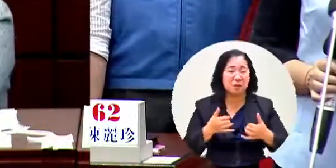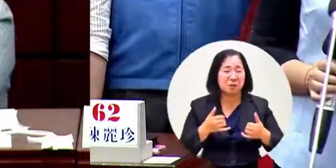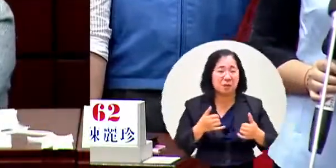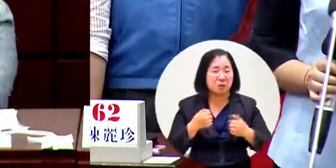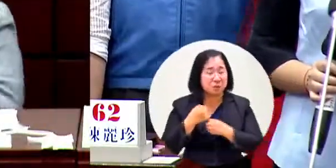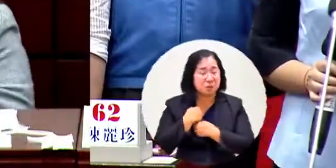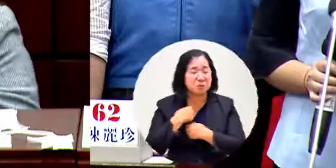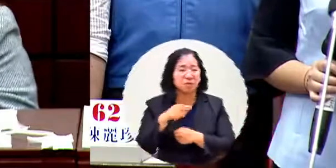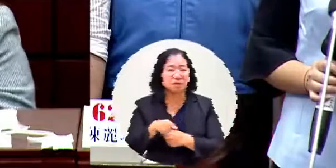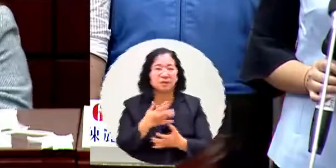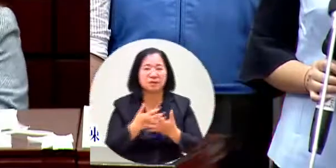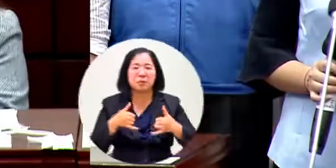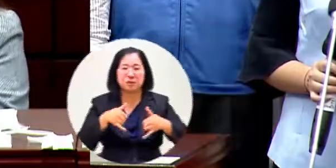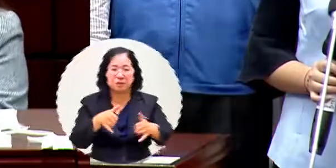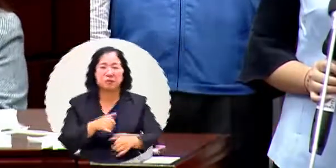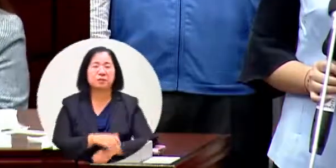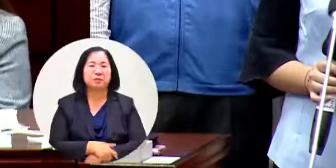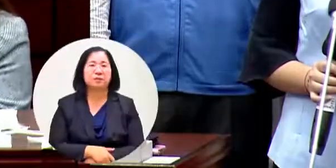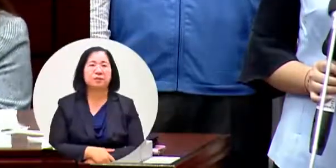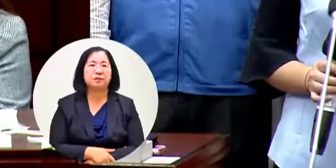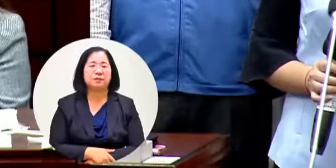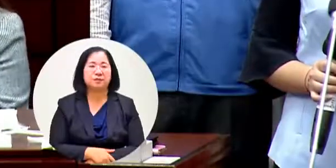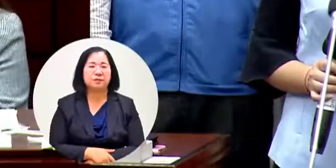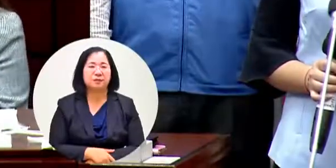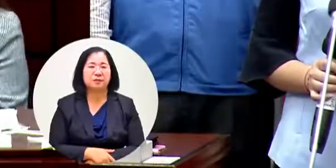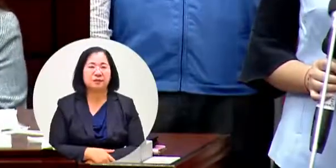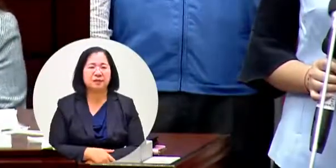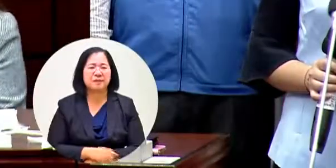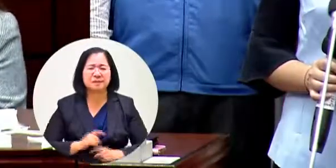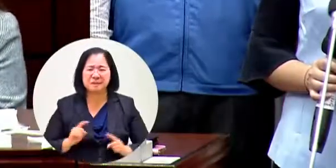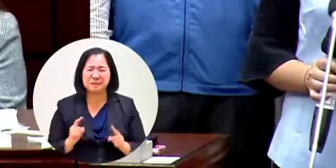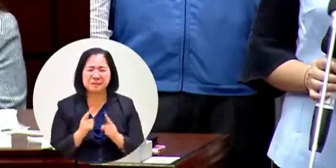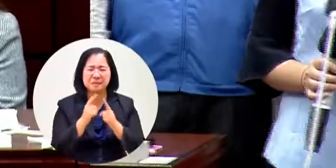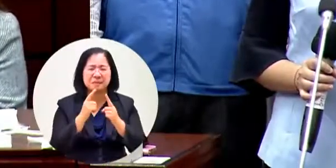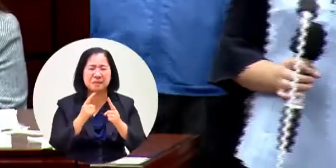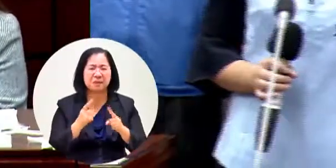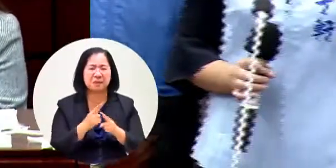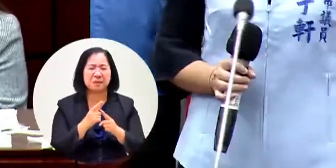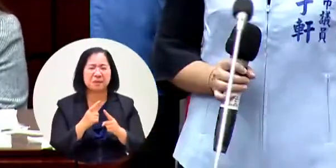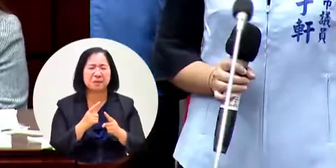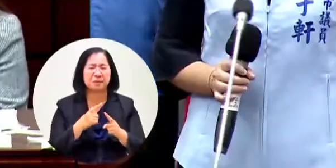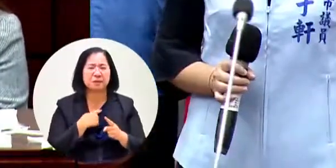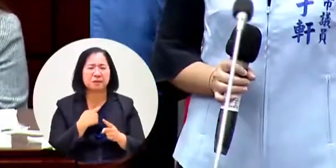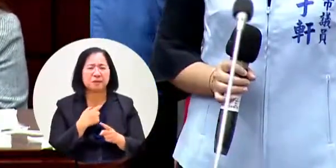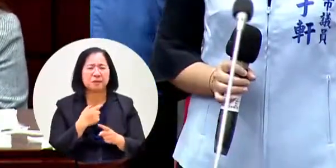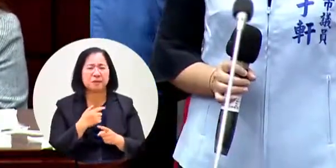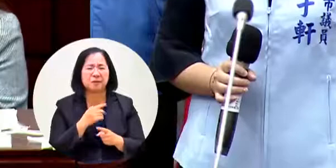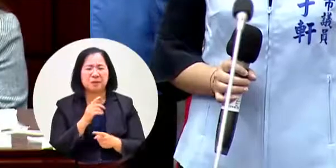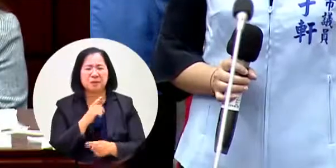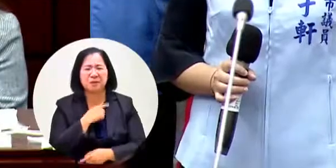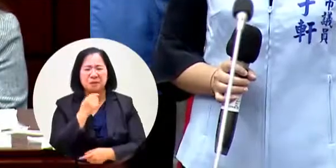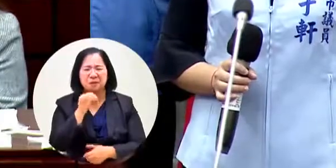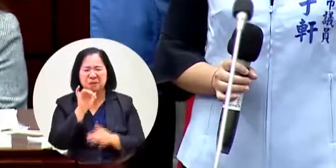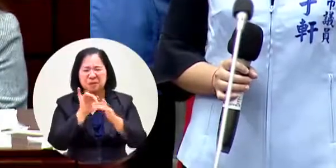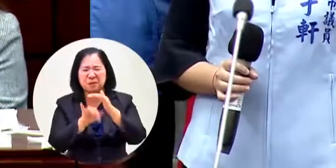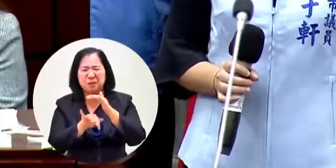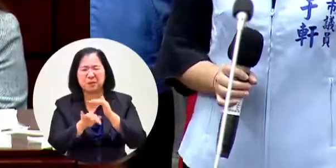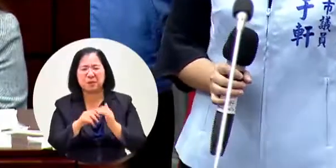民，因为黑韩有免于恐惧的自由，这点你承不承认？ 那你觉得应该要做什么样子的处